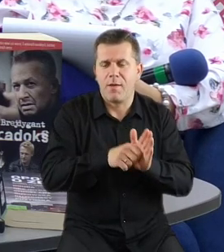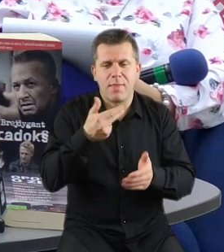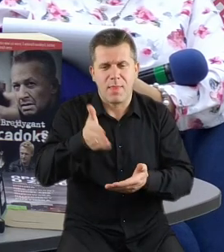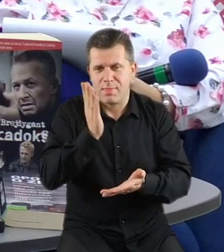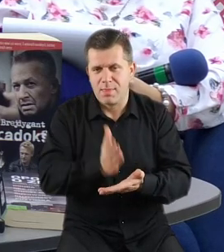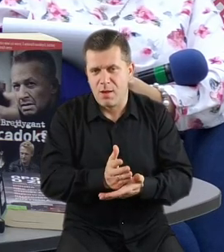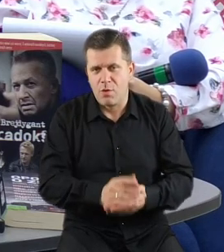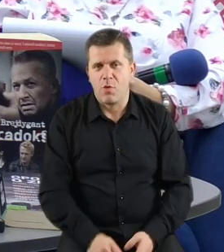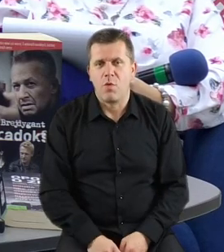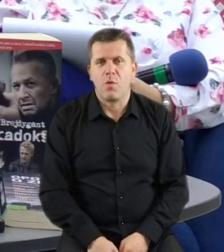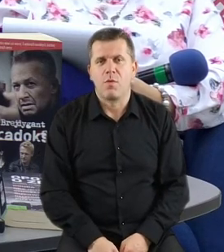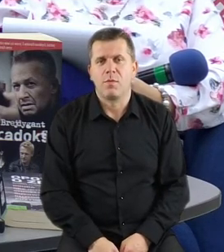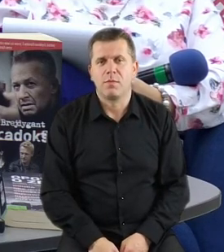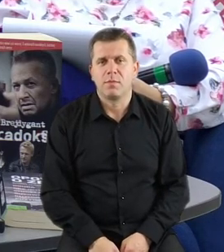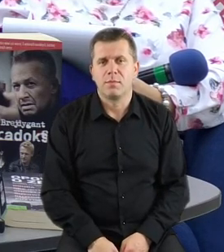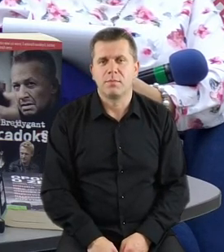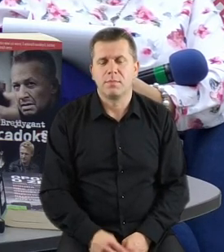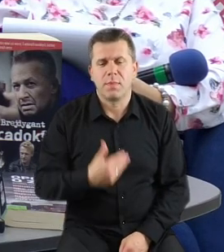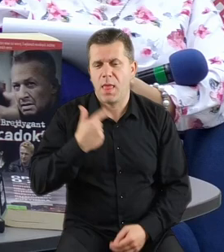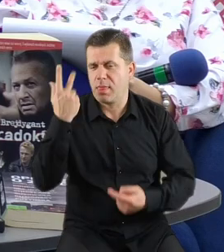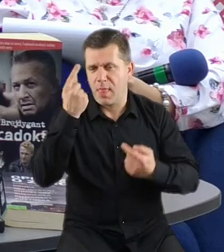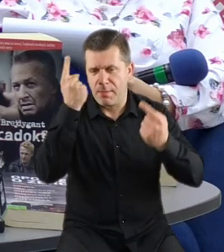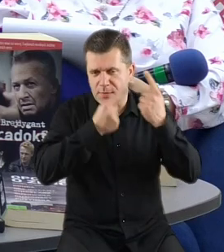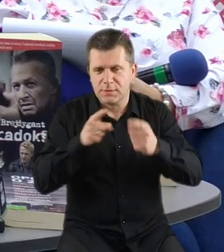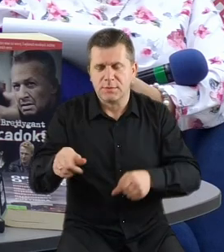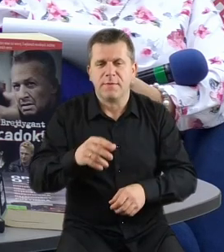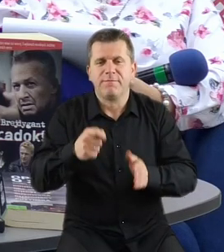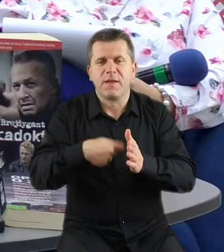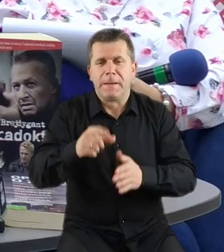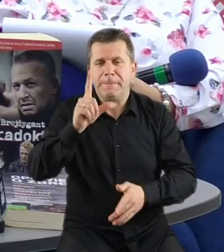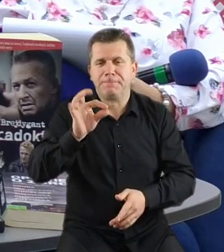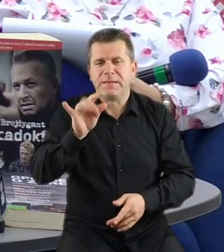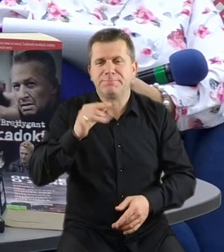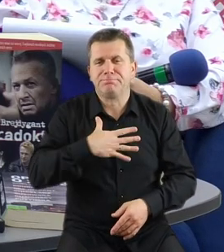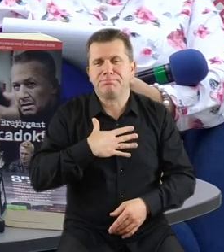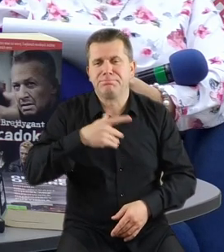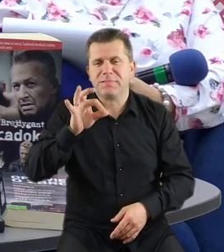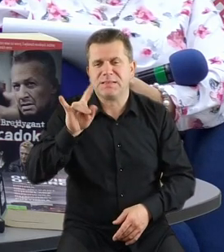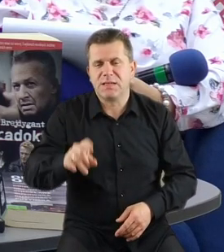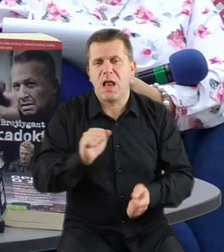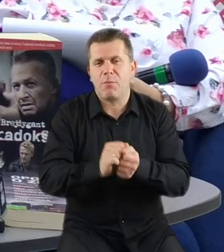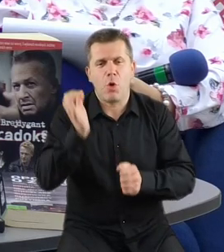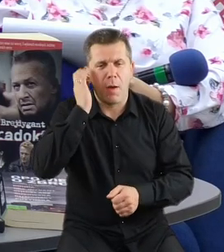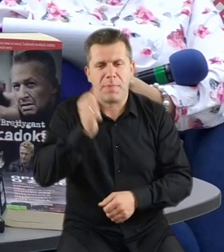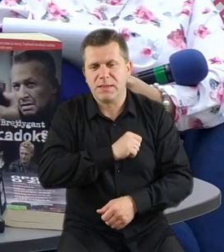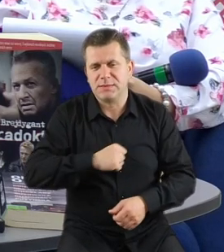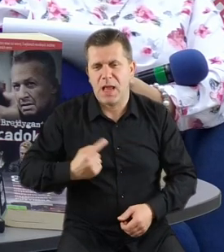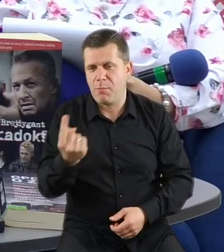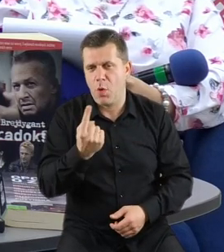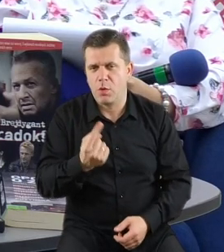i nie tylko, bo ja nie myślę tu psami, czy tam tylko, nie wiem, kobietą samotną, czy coś,